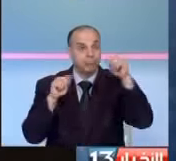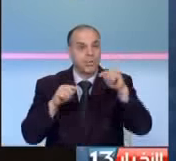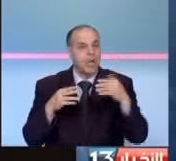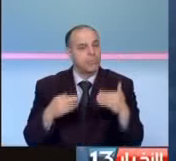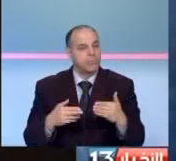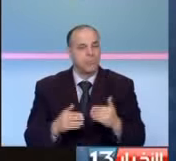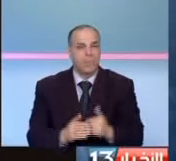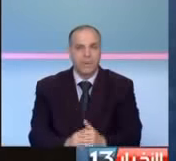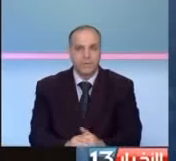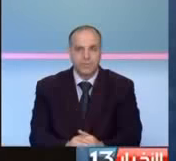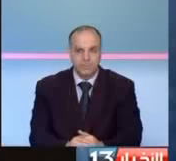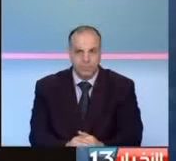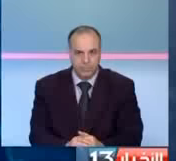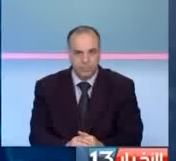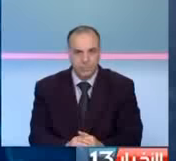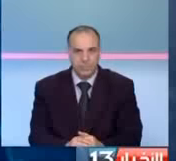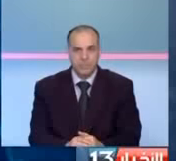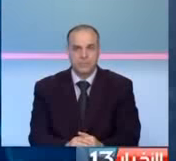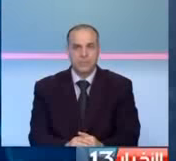الباليستية.